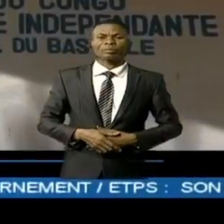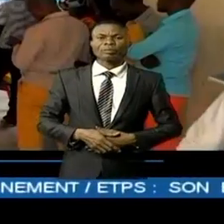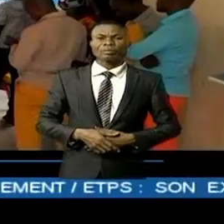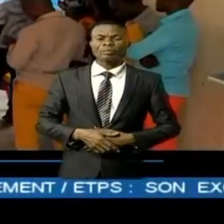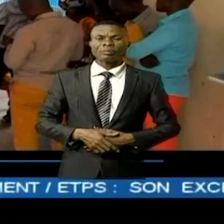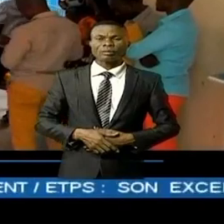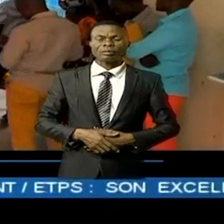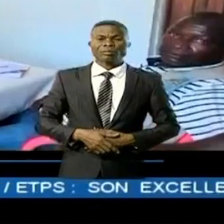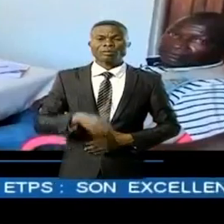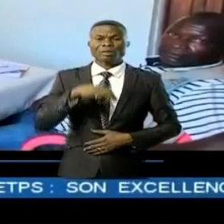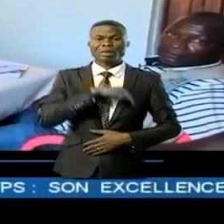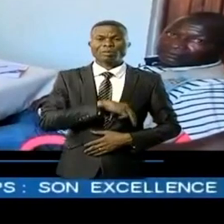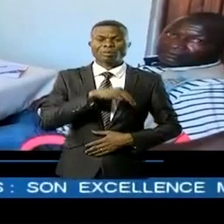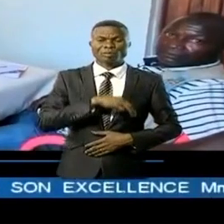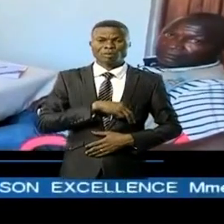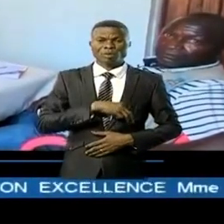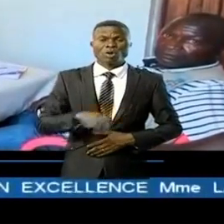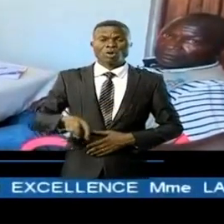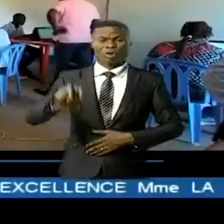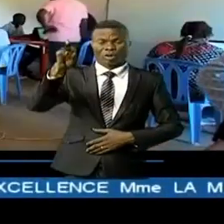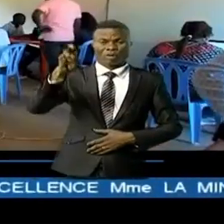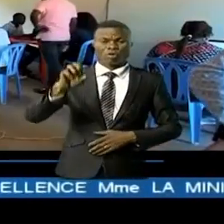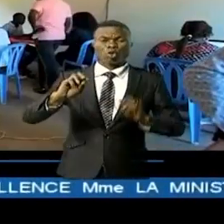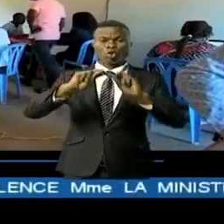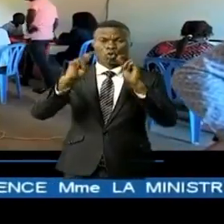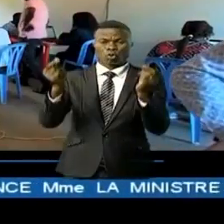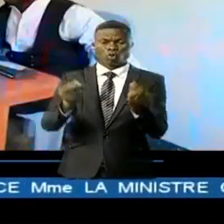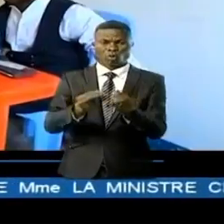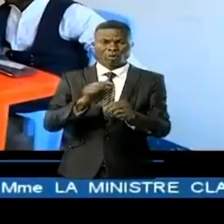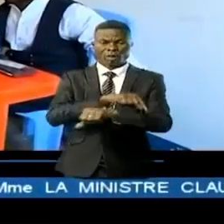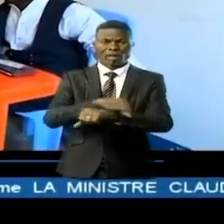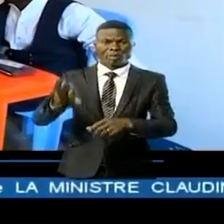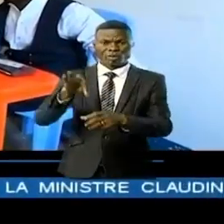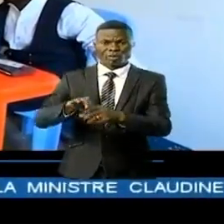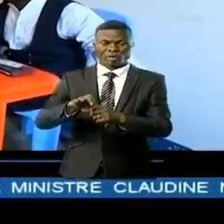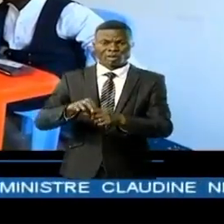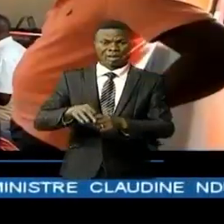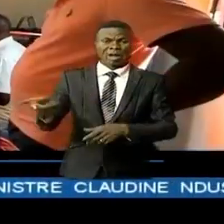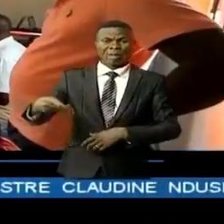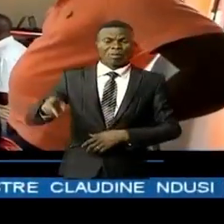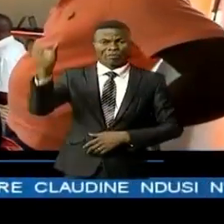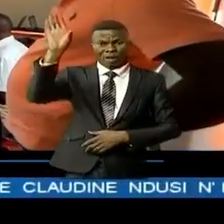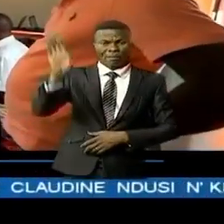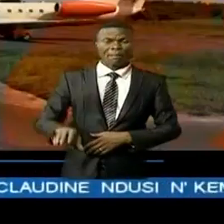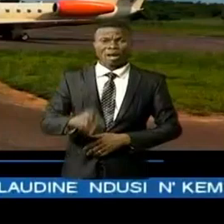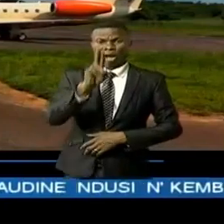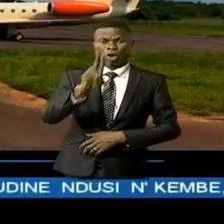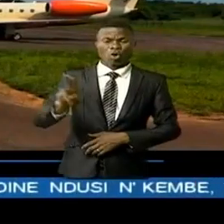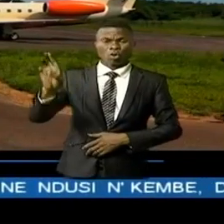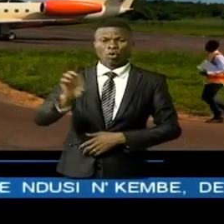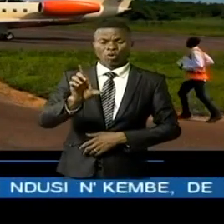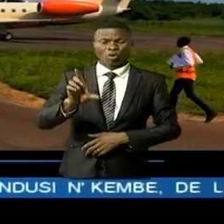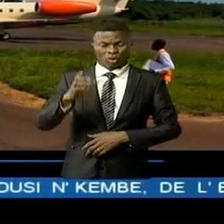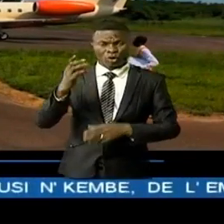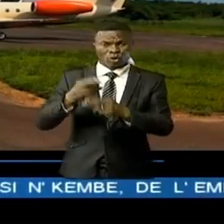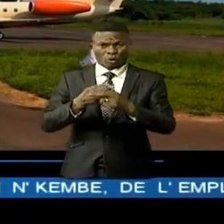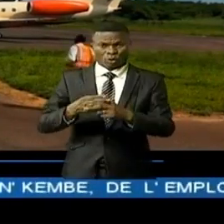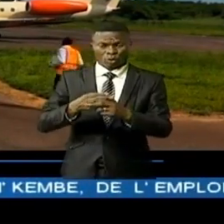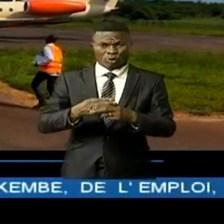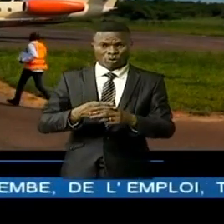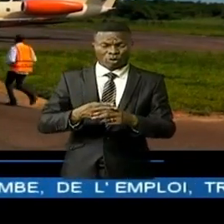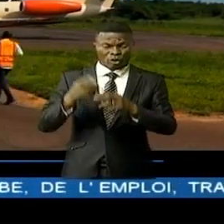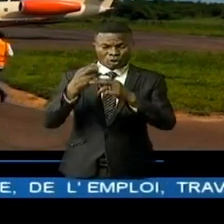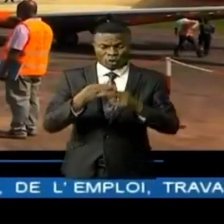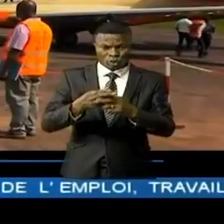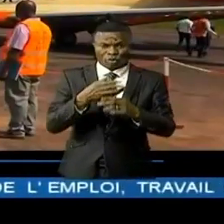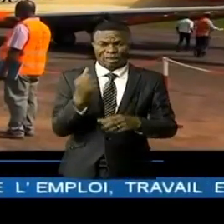Cette mission que vient d'effectuer cette délégation de la CENI dans la province du Bas-Uélé avait pour objectif superviser et faire le suivi